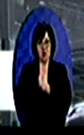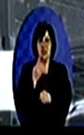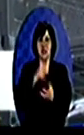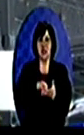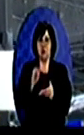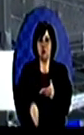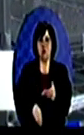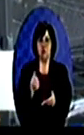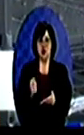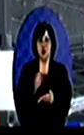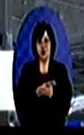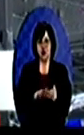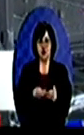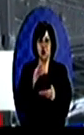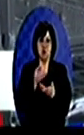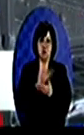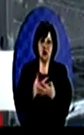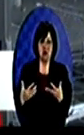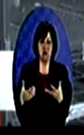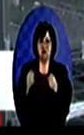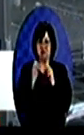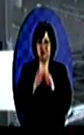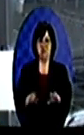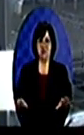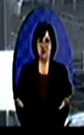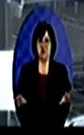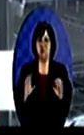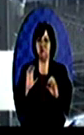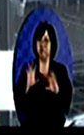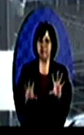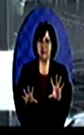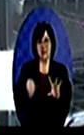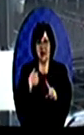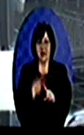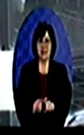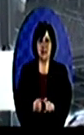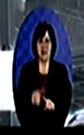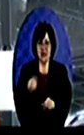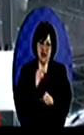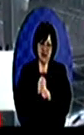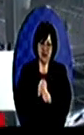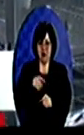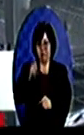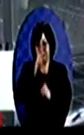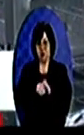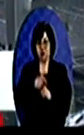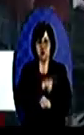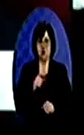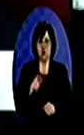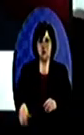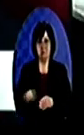тэрбум төгрөгийн цоошин тоног төхөөрөмж тавьж байна. За үүнээс гадна энд ажиллах эмч мэрэгчлүүдэд